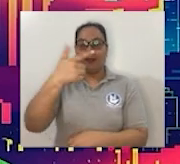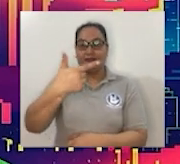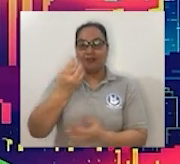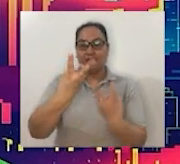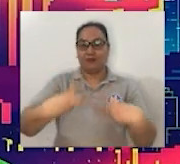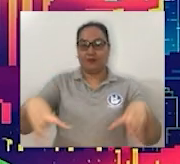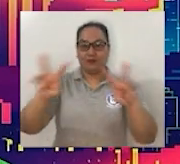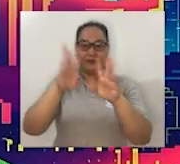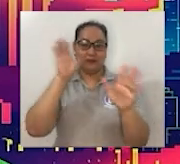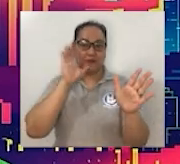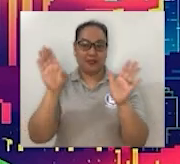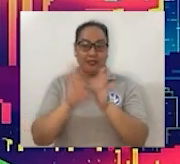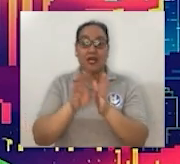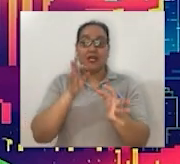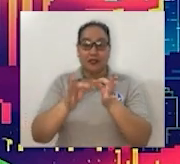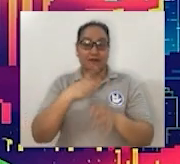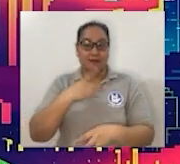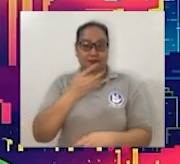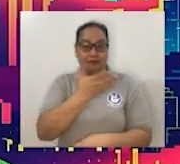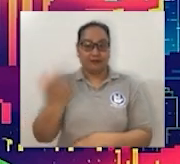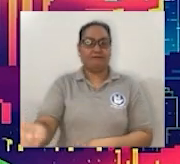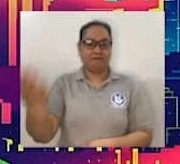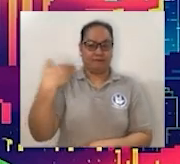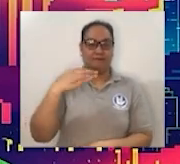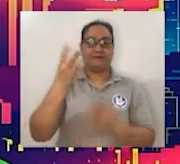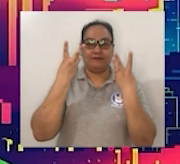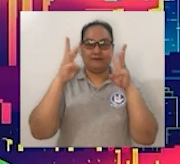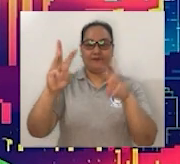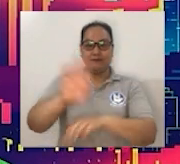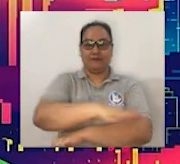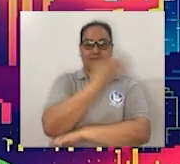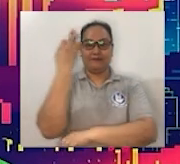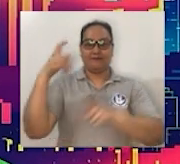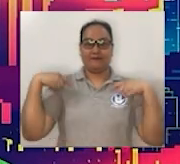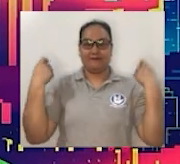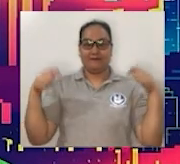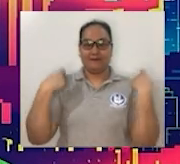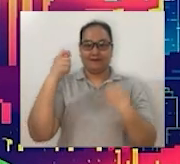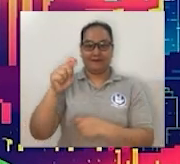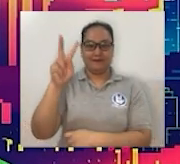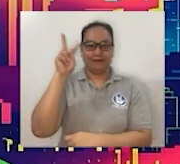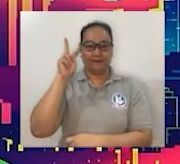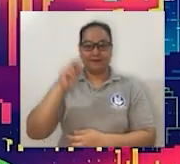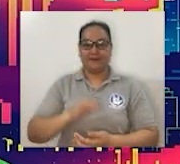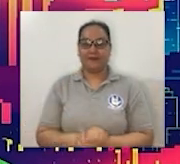Kung yan ang hilig nyo, tara na at manood na kayo ng Fernandino Teens TV.